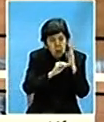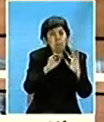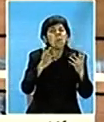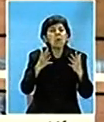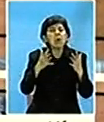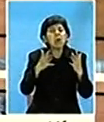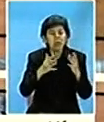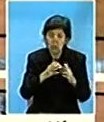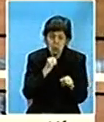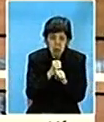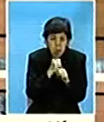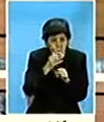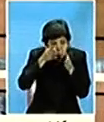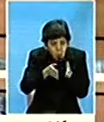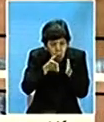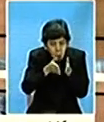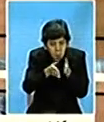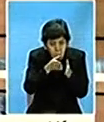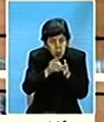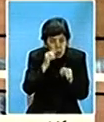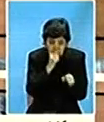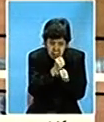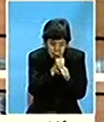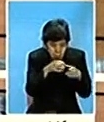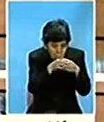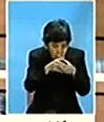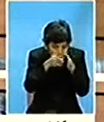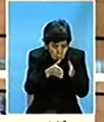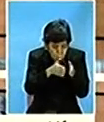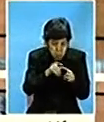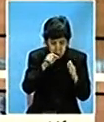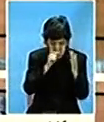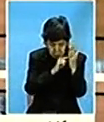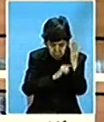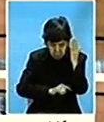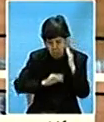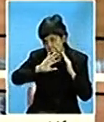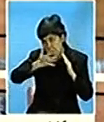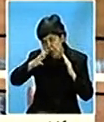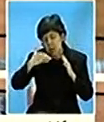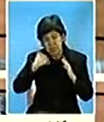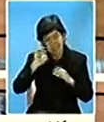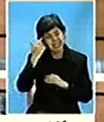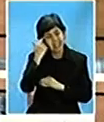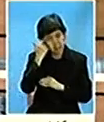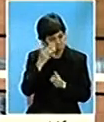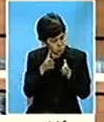มกลับไปกระจุกตัวอยู่ที่บางหน่วยงานบางกระทรวงบางจังหวัดตรงนี้เป็นสิ่ง